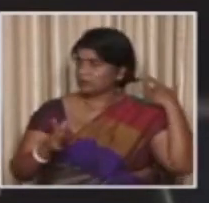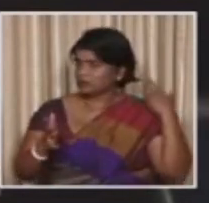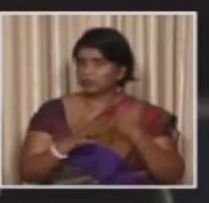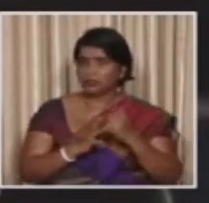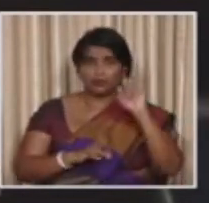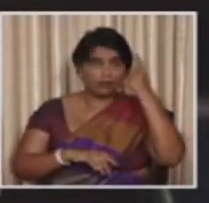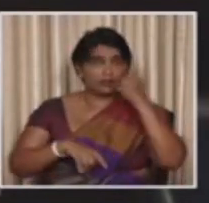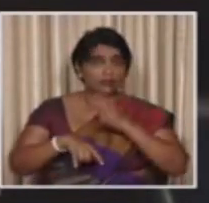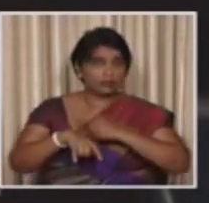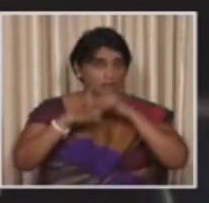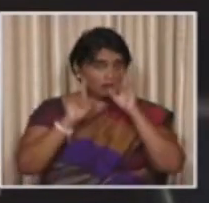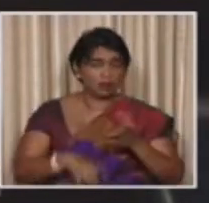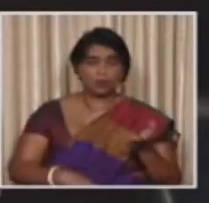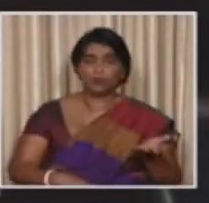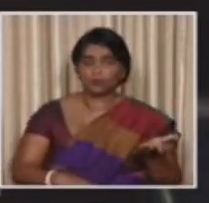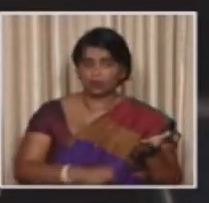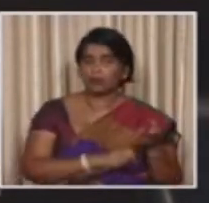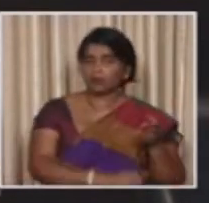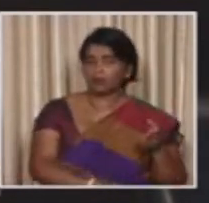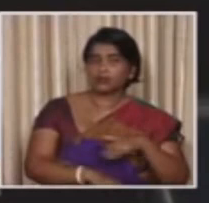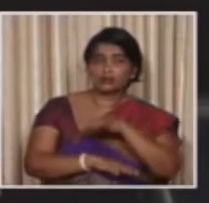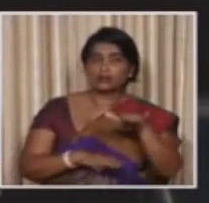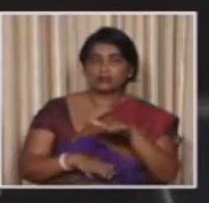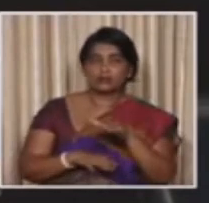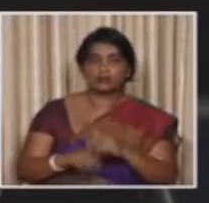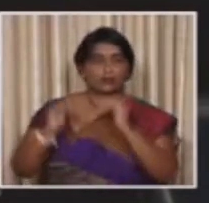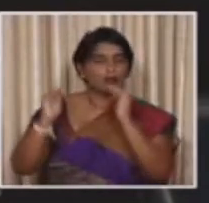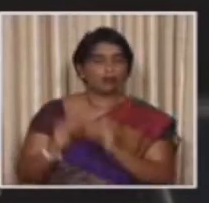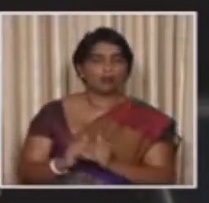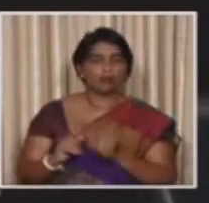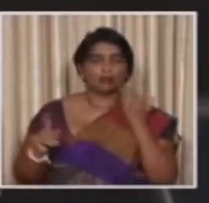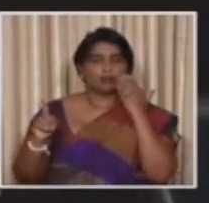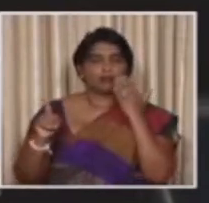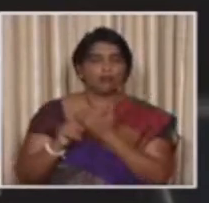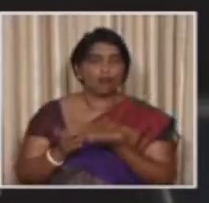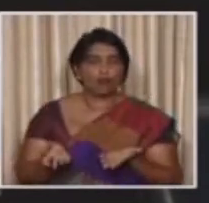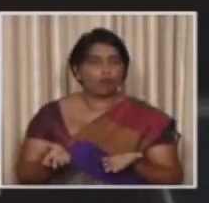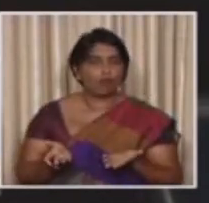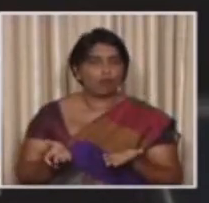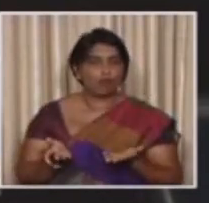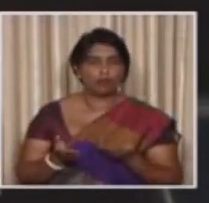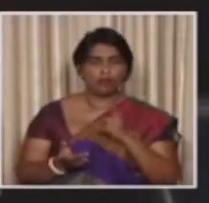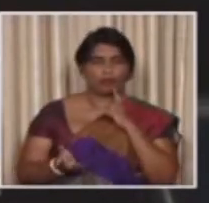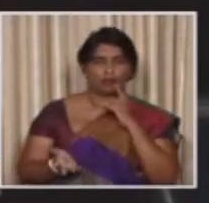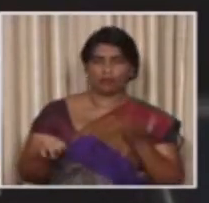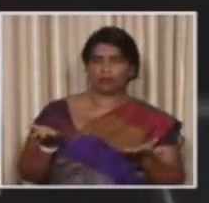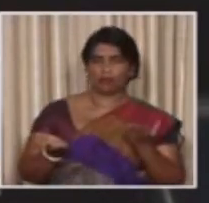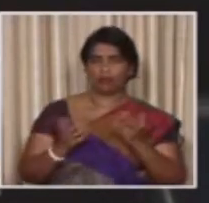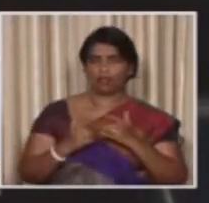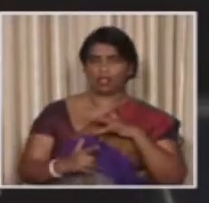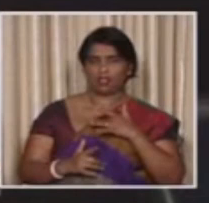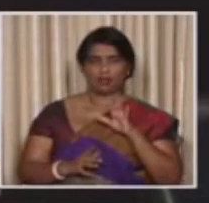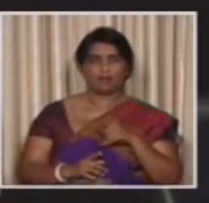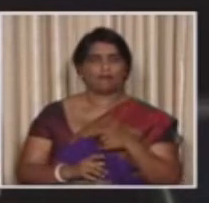මේ තත්ත්වයක් ඇති වුණාම ඒක සමාජයේ පහළ ස්තරයන්ට කොහොමද කාඳු වෙන්නේ? අවිනිශ්චිතභාවය පිළිබඳ හැඟීමක් පතු